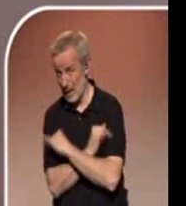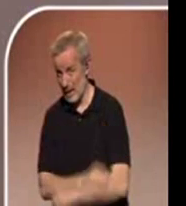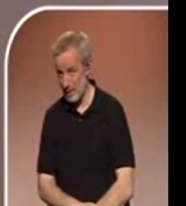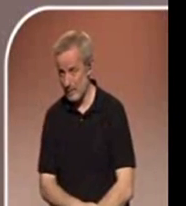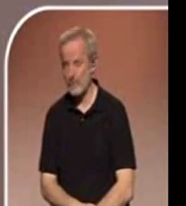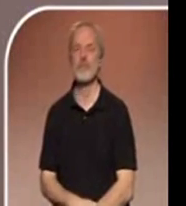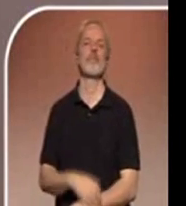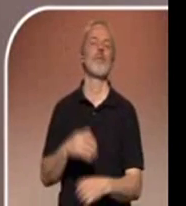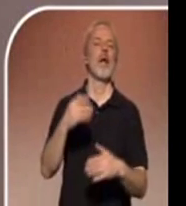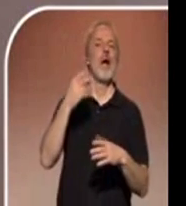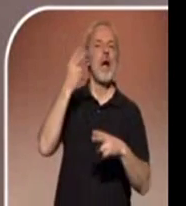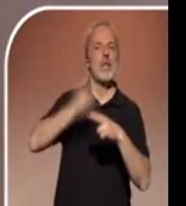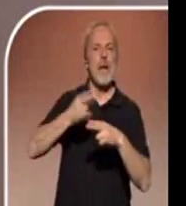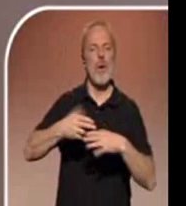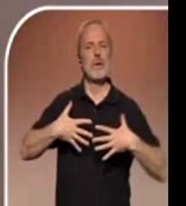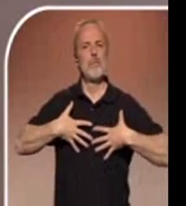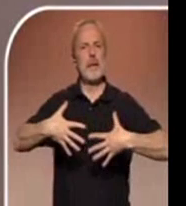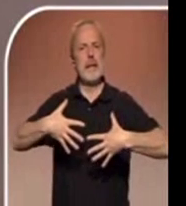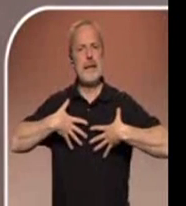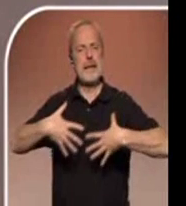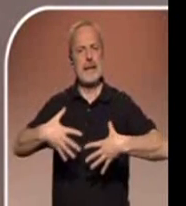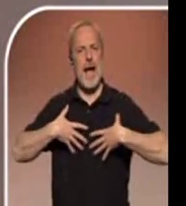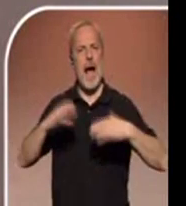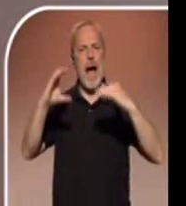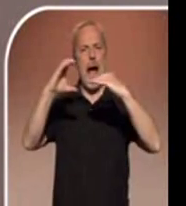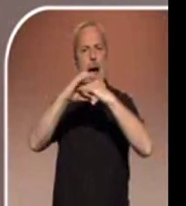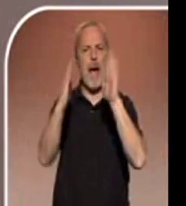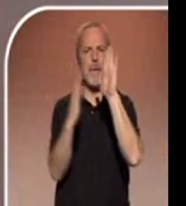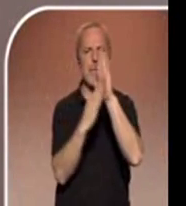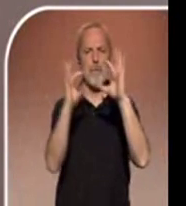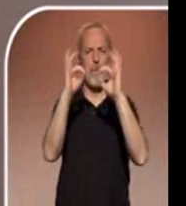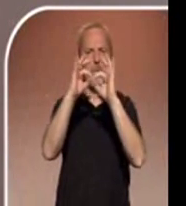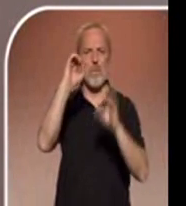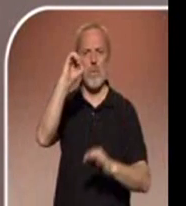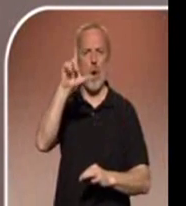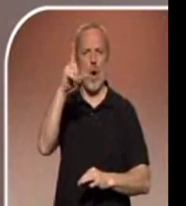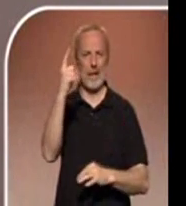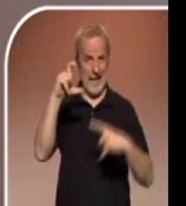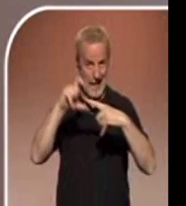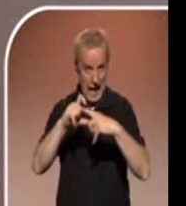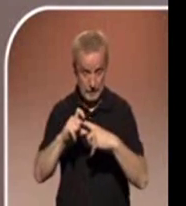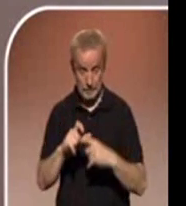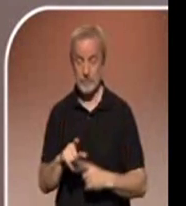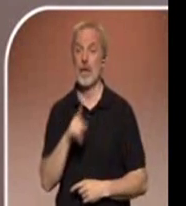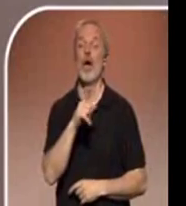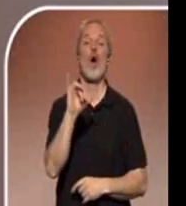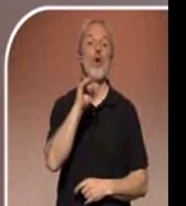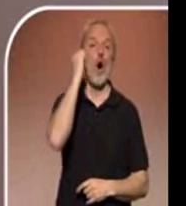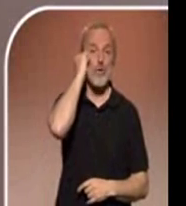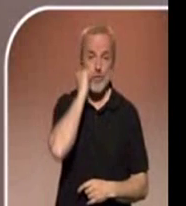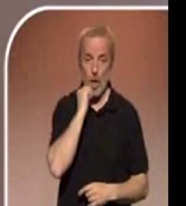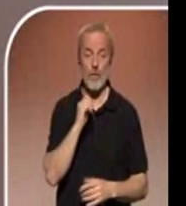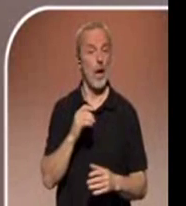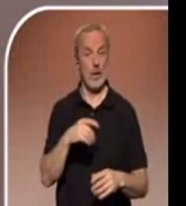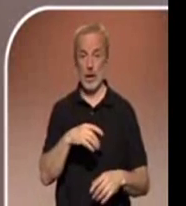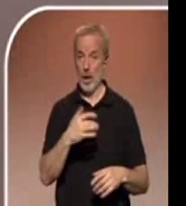plicní embolie ve většině případů, pokud ten člověk tedy není oběhově tedy selhán, kdy